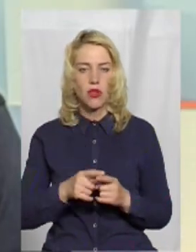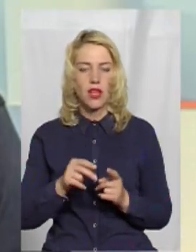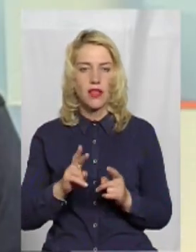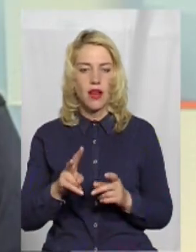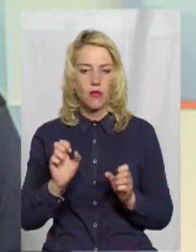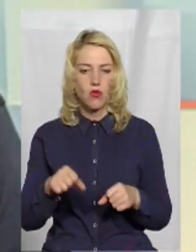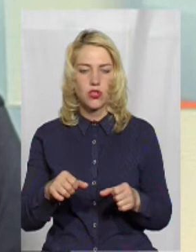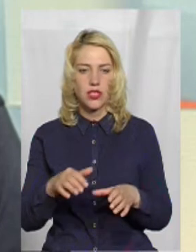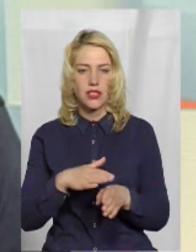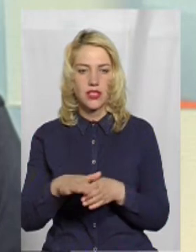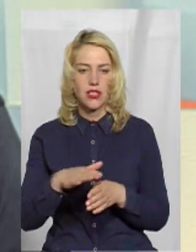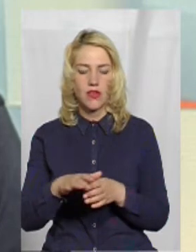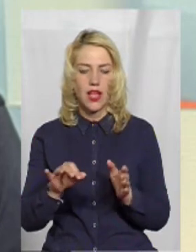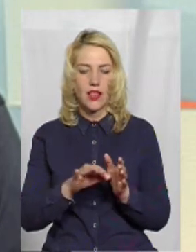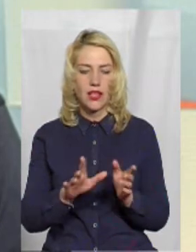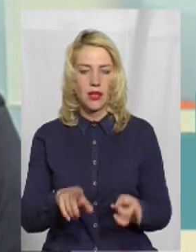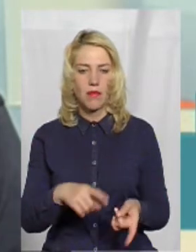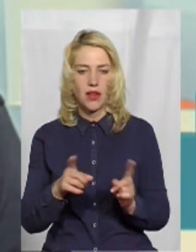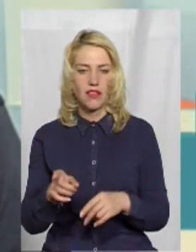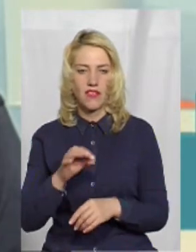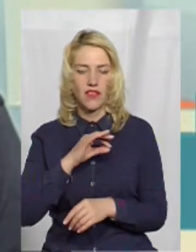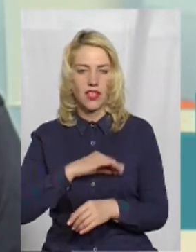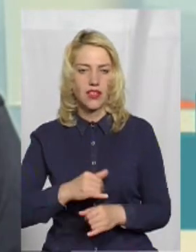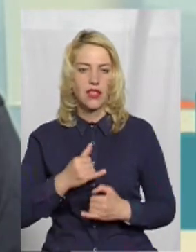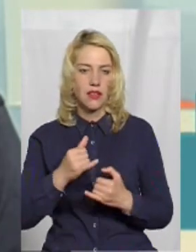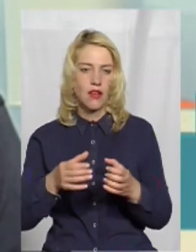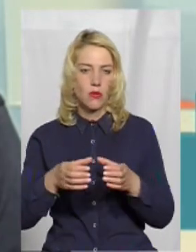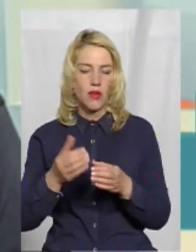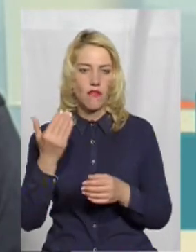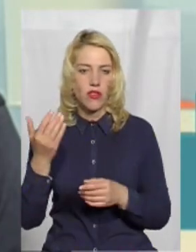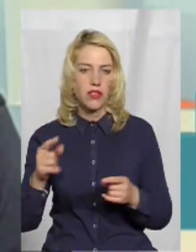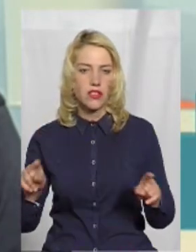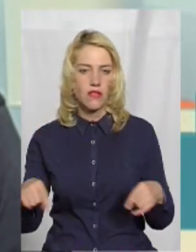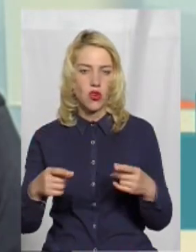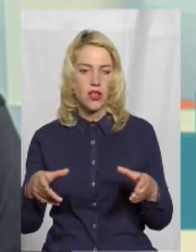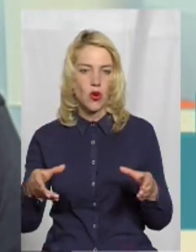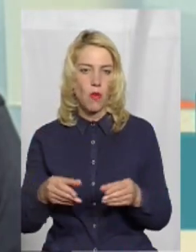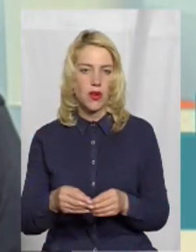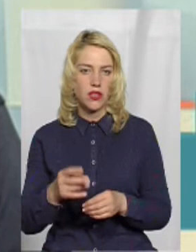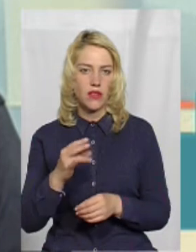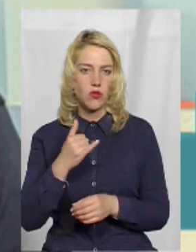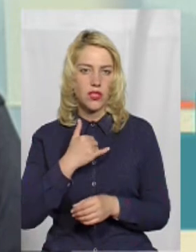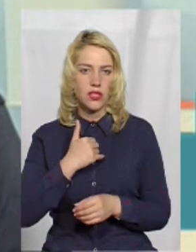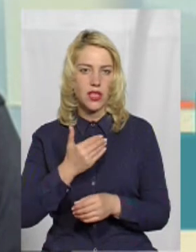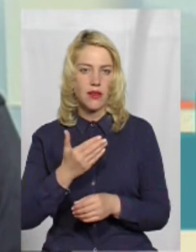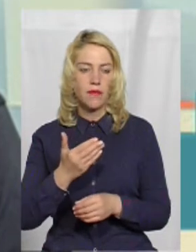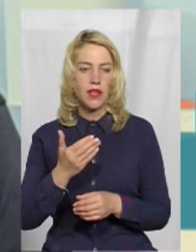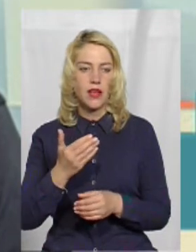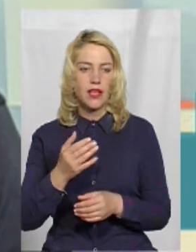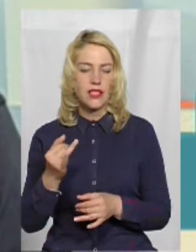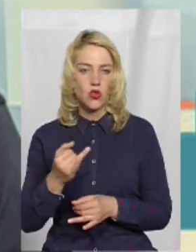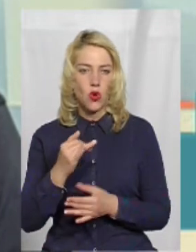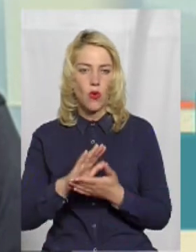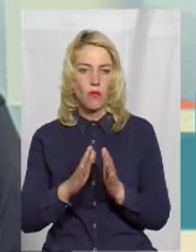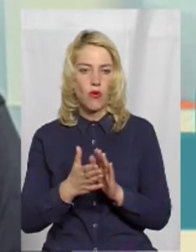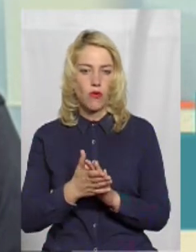здійснювати енергетичний перехід в вигідній громаді. Тобто вони створили кооператив. У нас є така історично обумовлена,